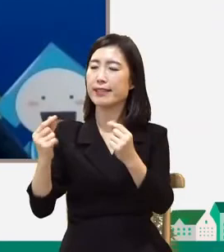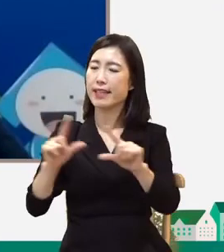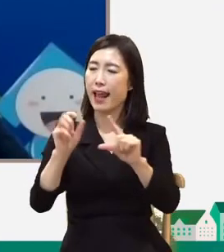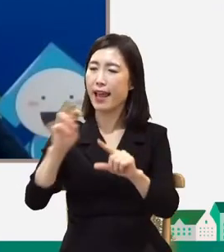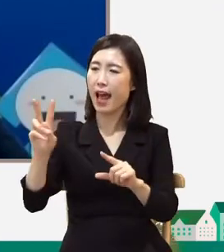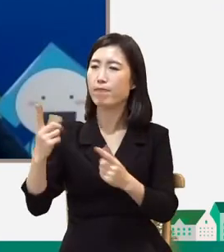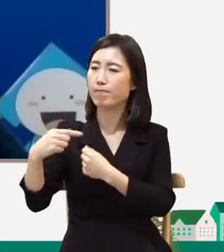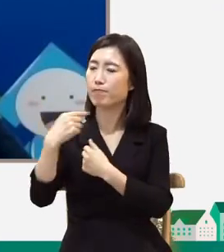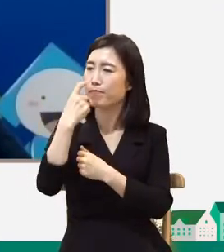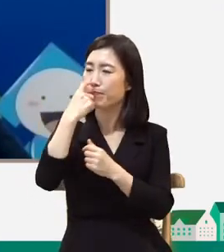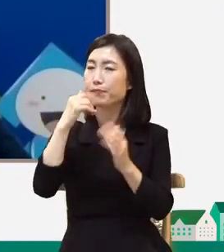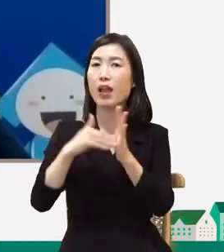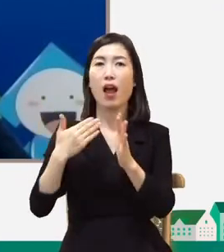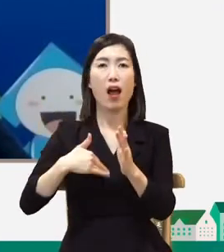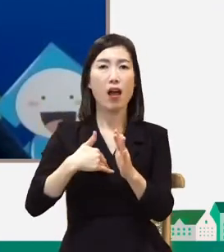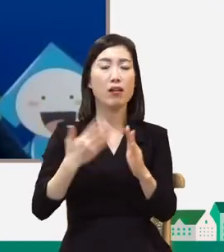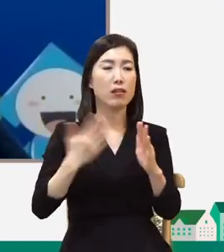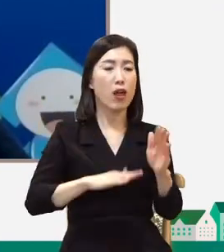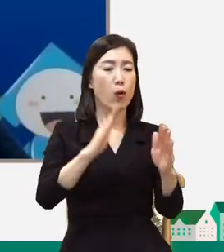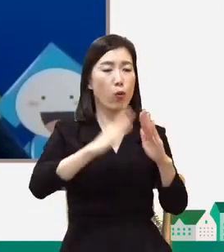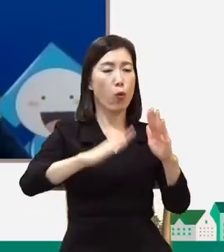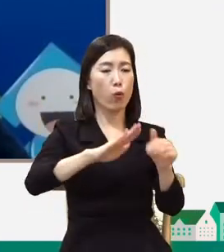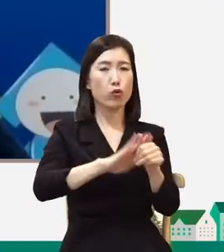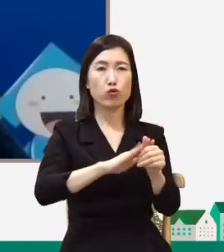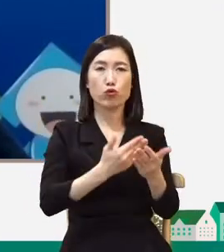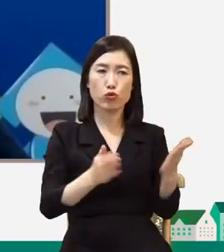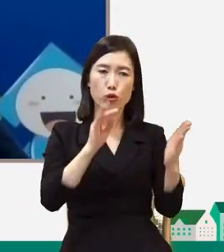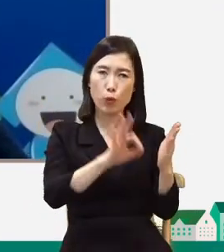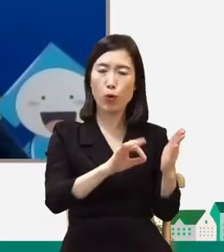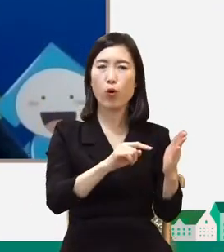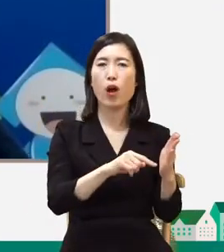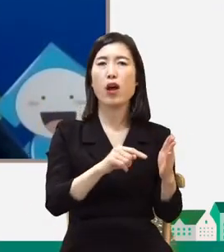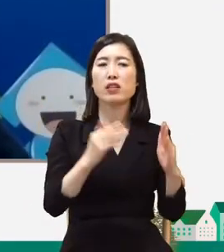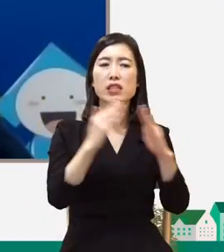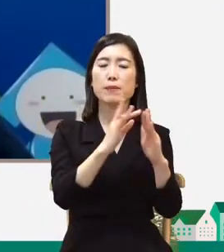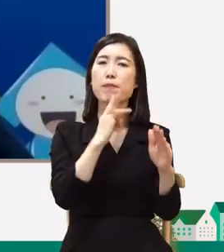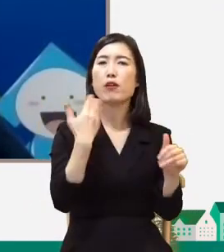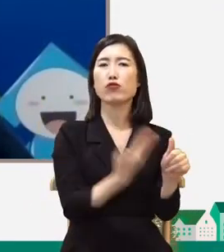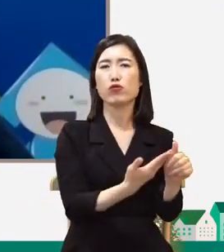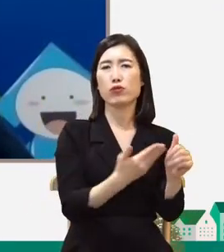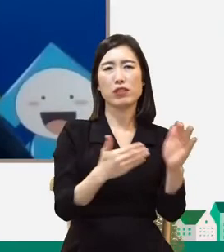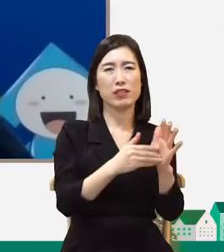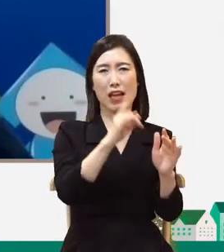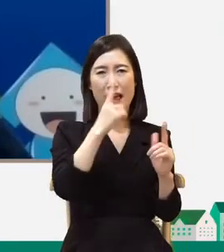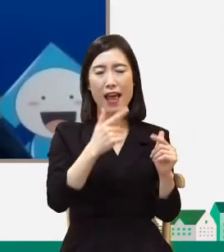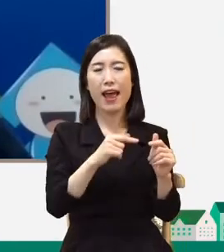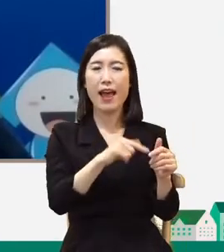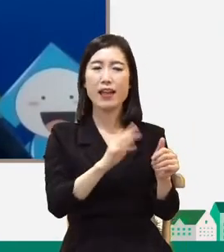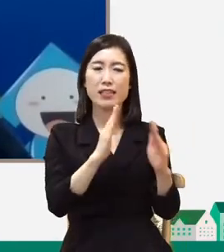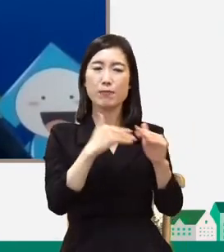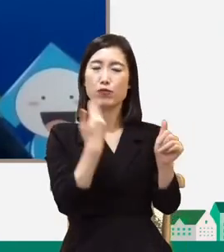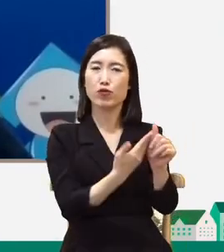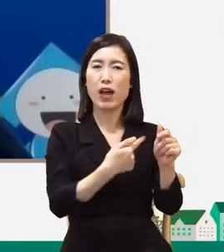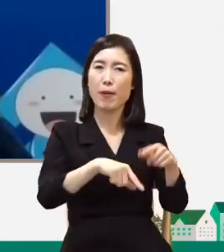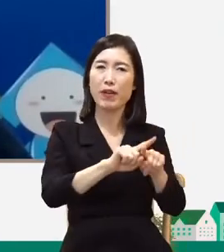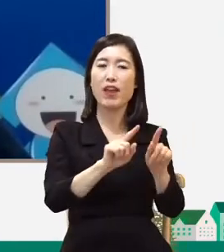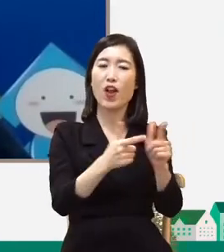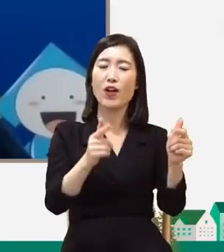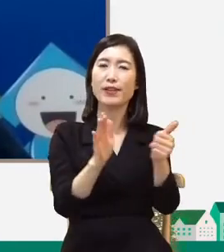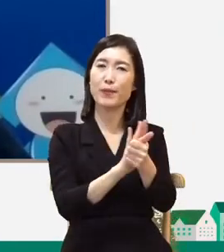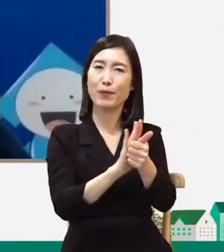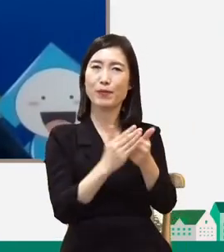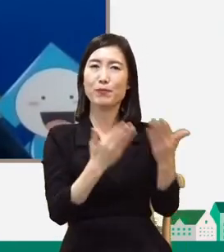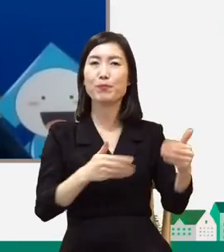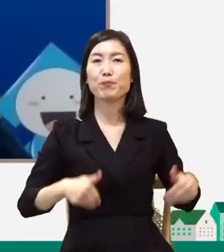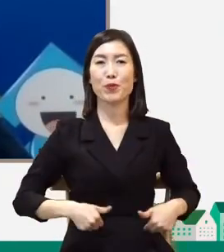상황이고 지역사회에서 연대, 네트워크, 뭐 협력 이런 주제가 오늘 핵심적인 주제인데 실제